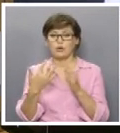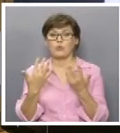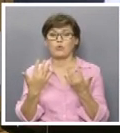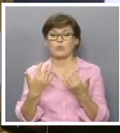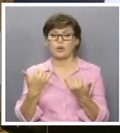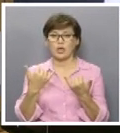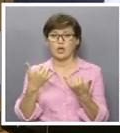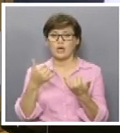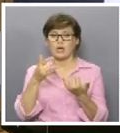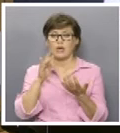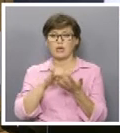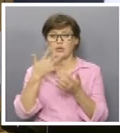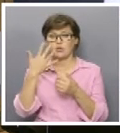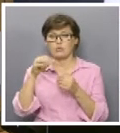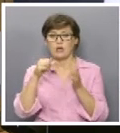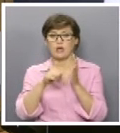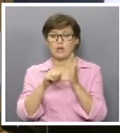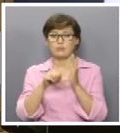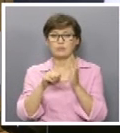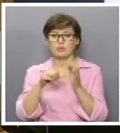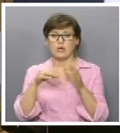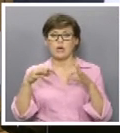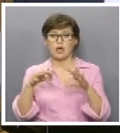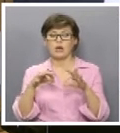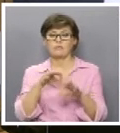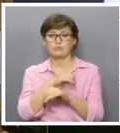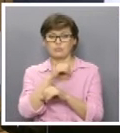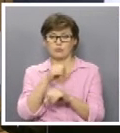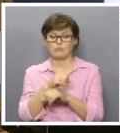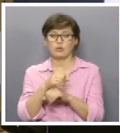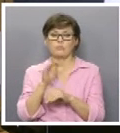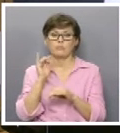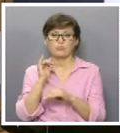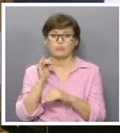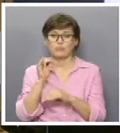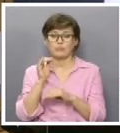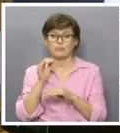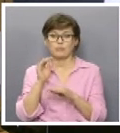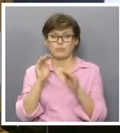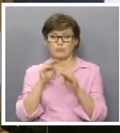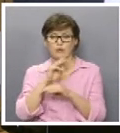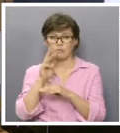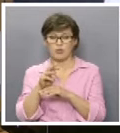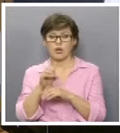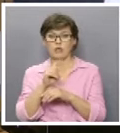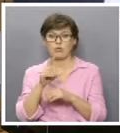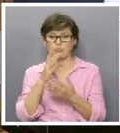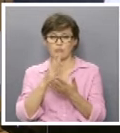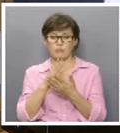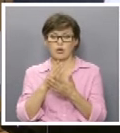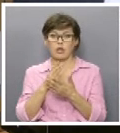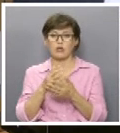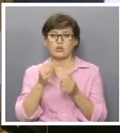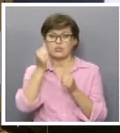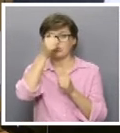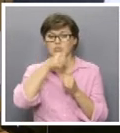бойынша қазіргі таңда 50-60 автобекет осы салаға маманданып келе жатыр. Жылдың соңына дейін тағы